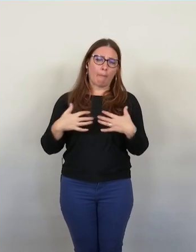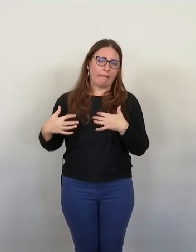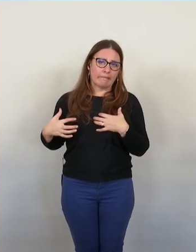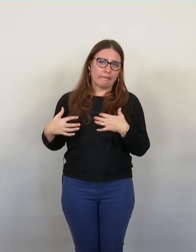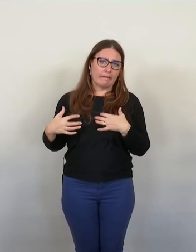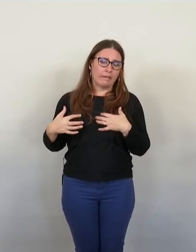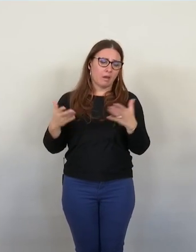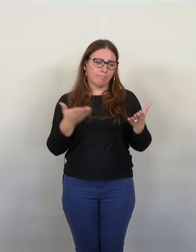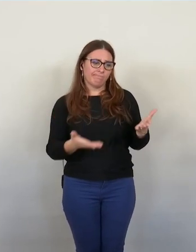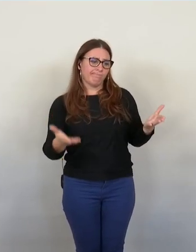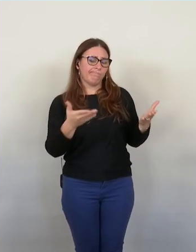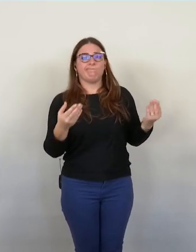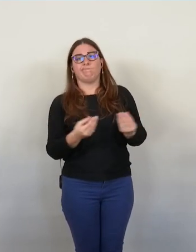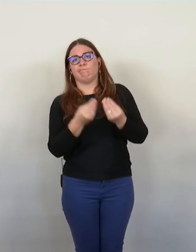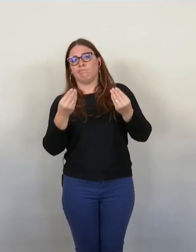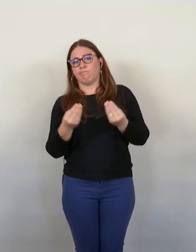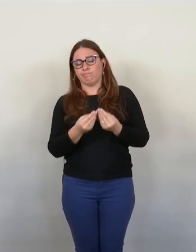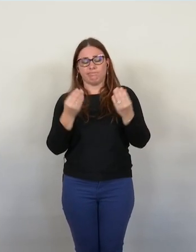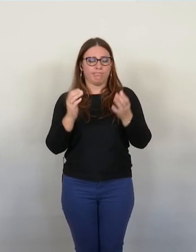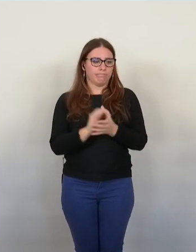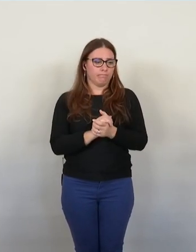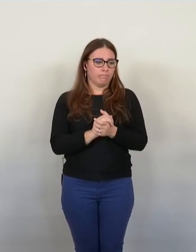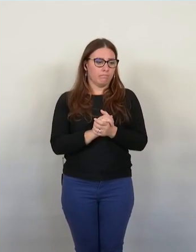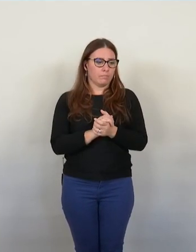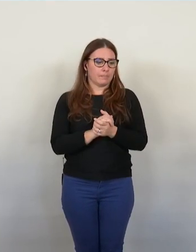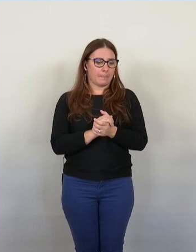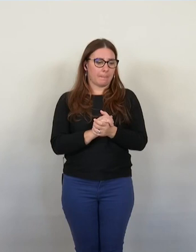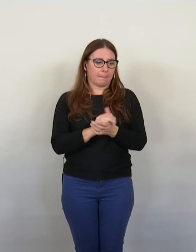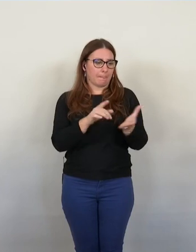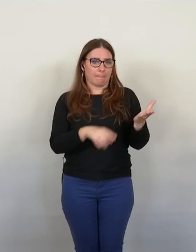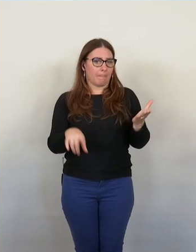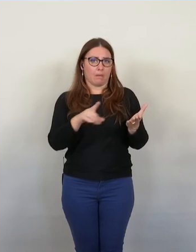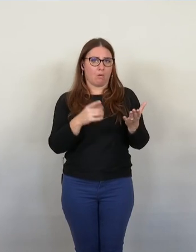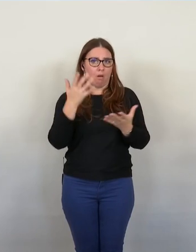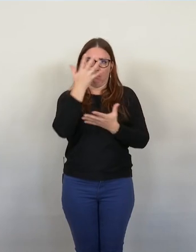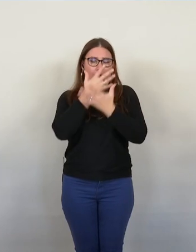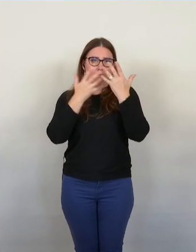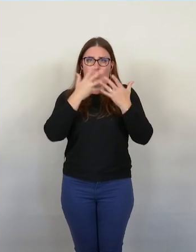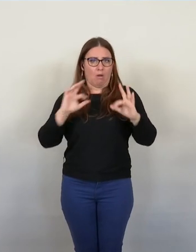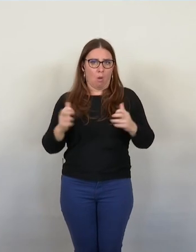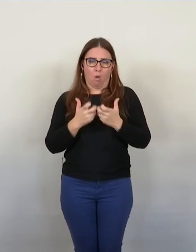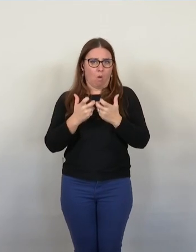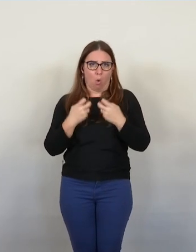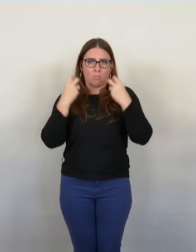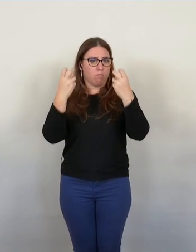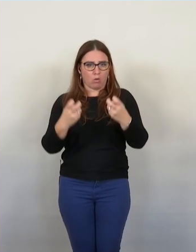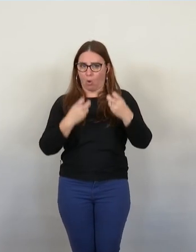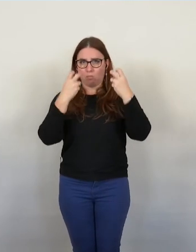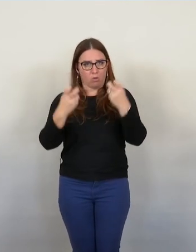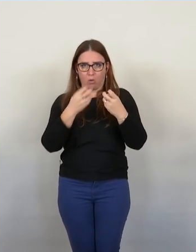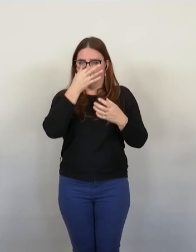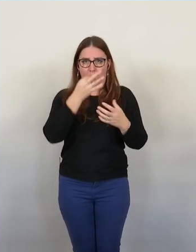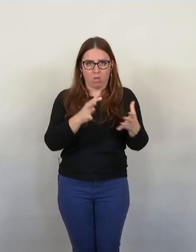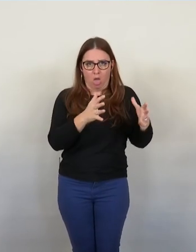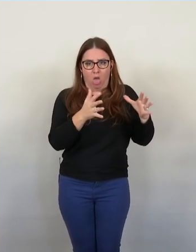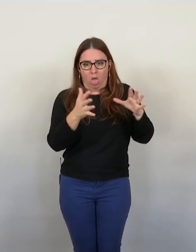sont hélas pris par par ce tourbillon d'augmentation des coûts et qui s'appauvrissent